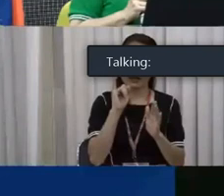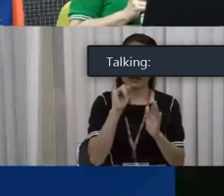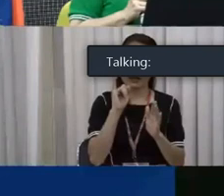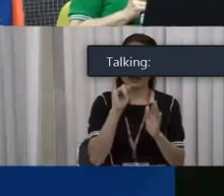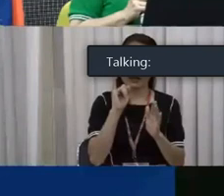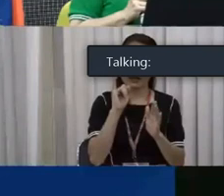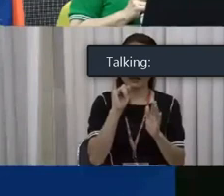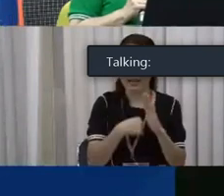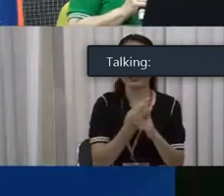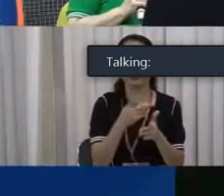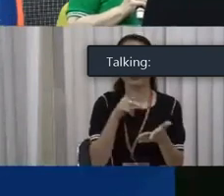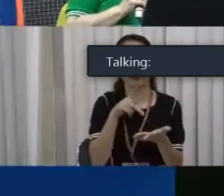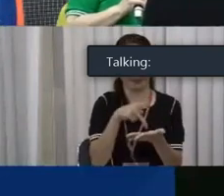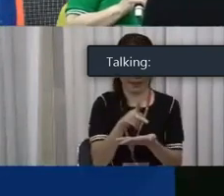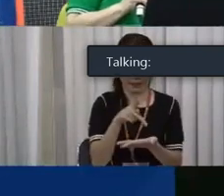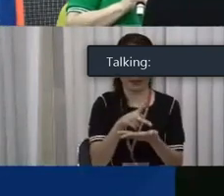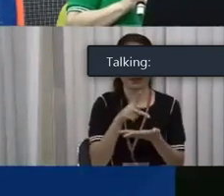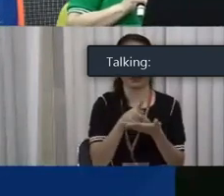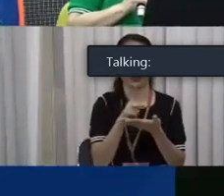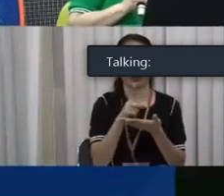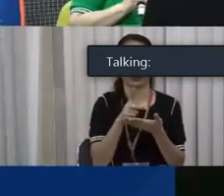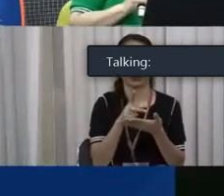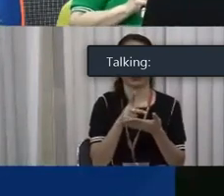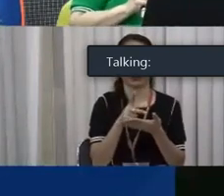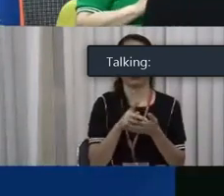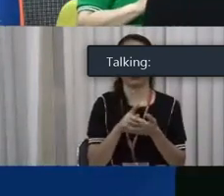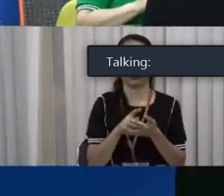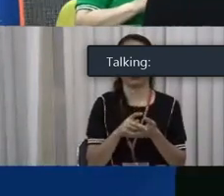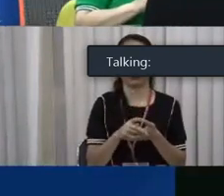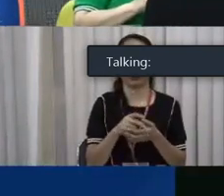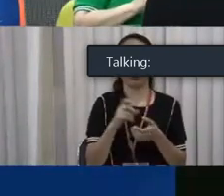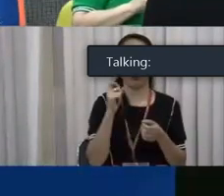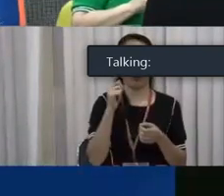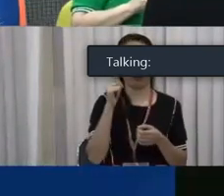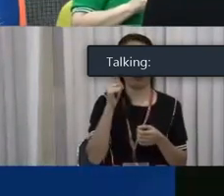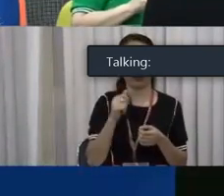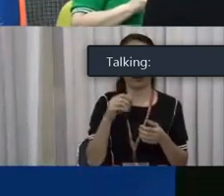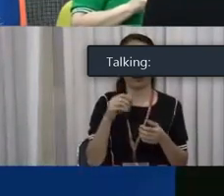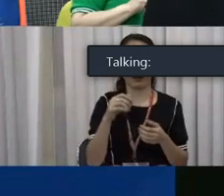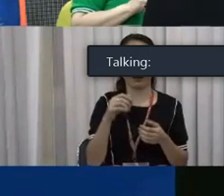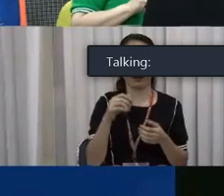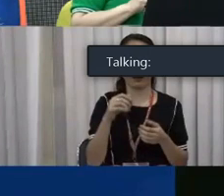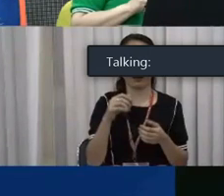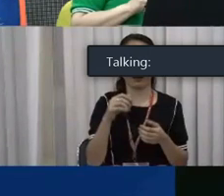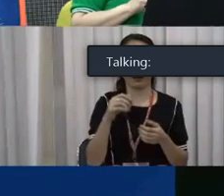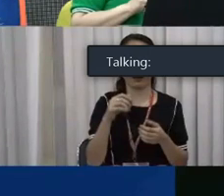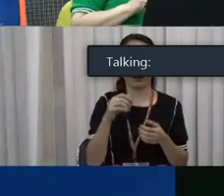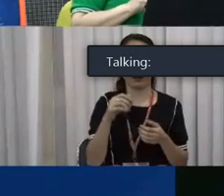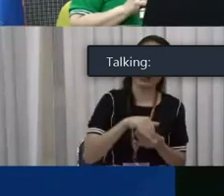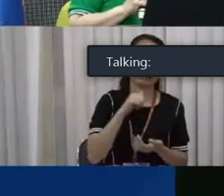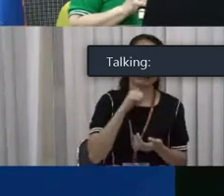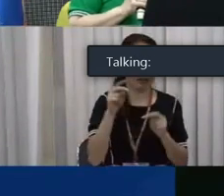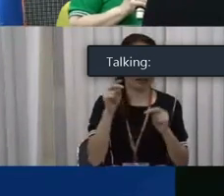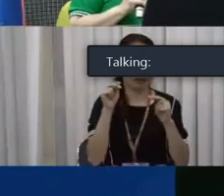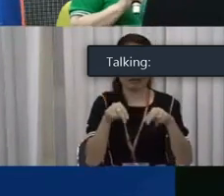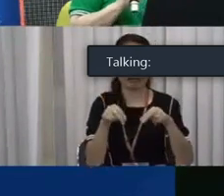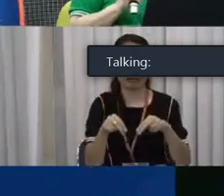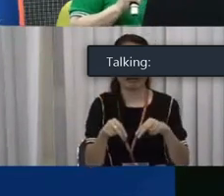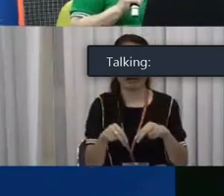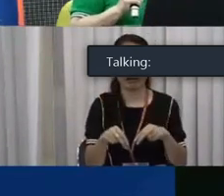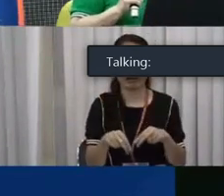Kay authorized man siya. Redundancy, kung kuan, dili na siya gikinahanglan, no?